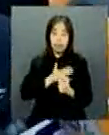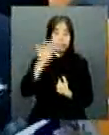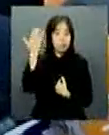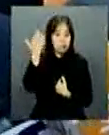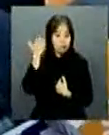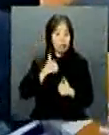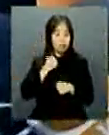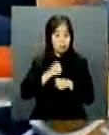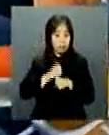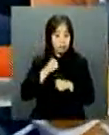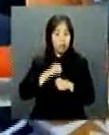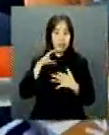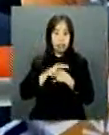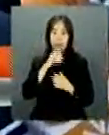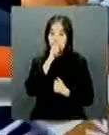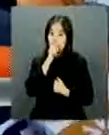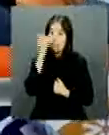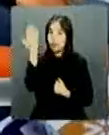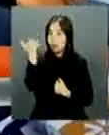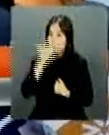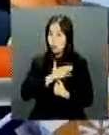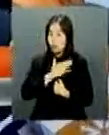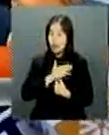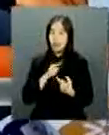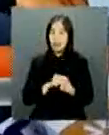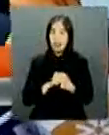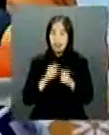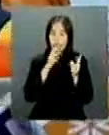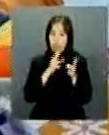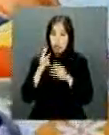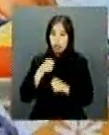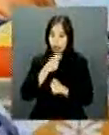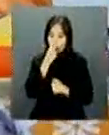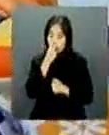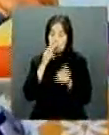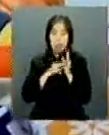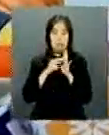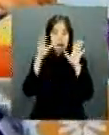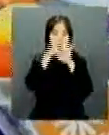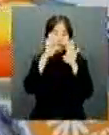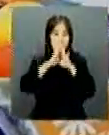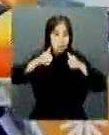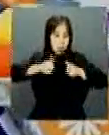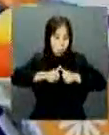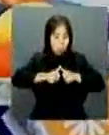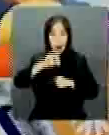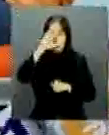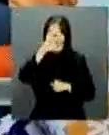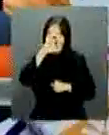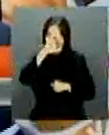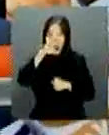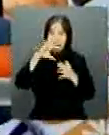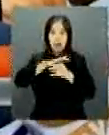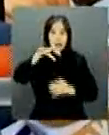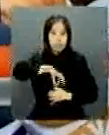นเก่านะถ้ายิงลักษณะเนี่ยเกลียดแค้นชิงชังโกรธเคืองส่วนตัวถ้าท